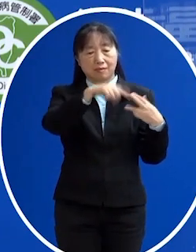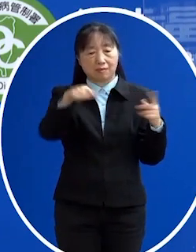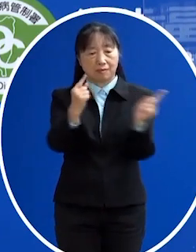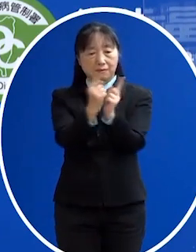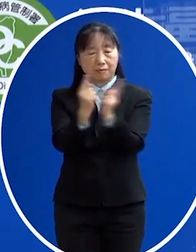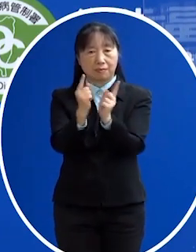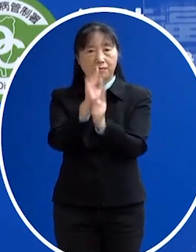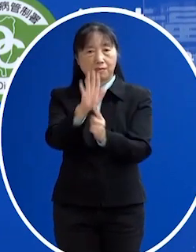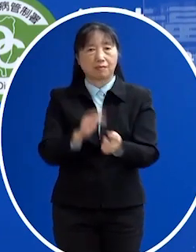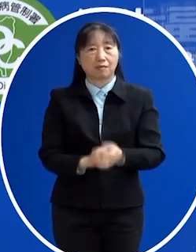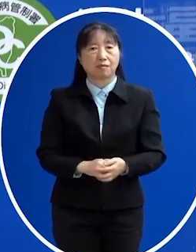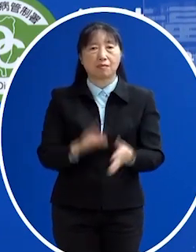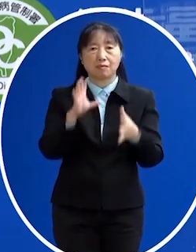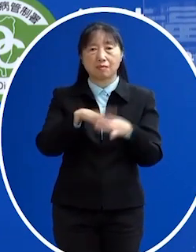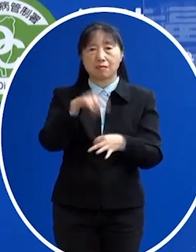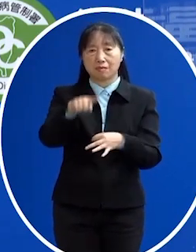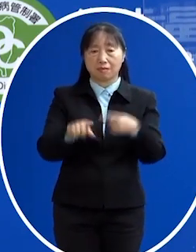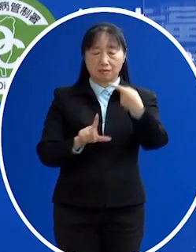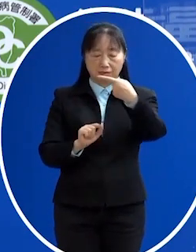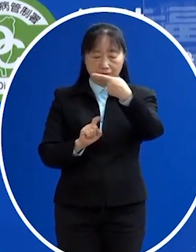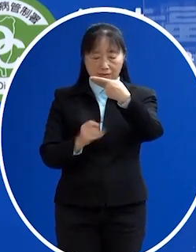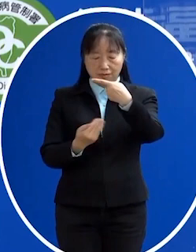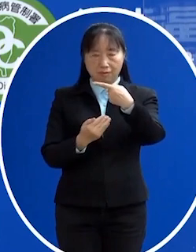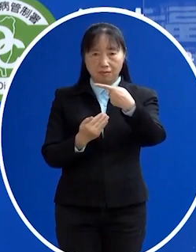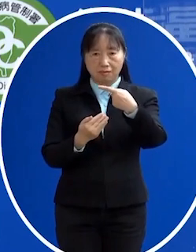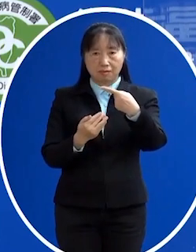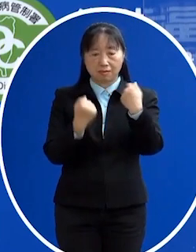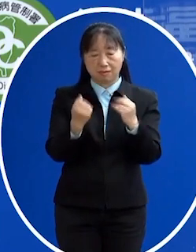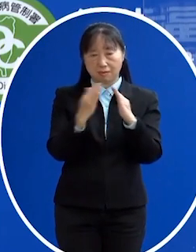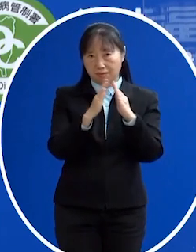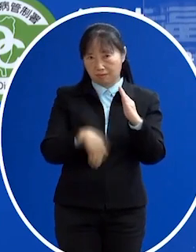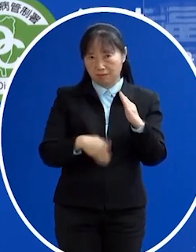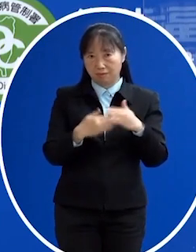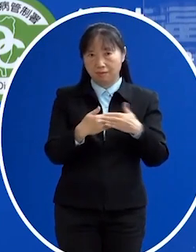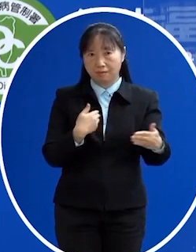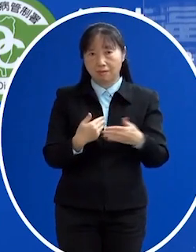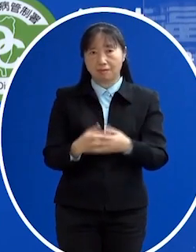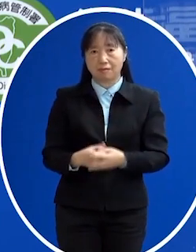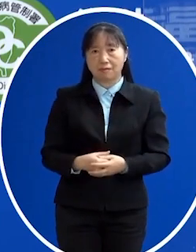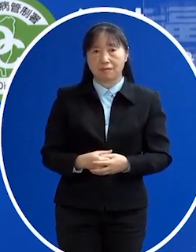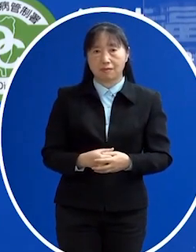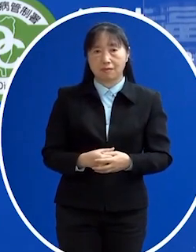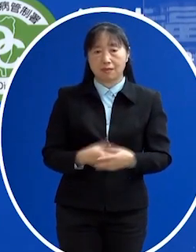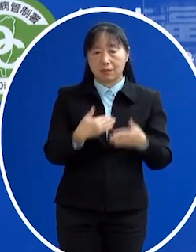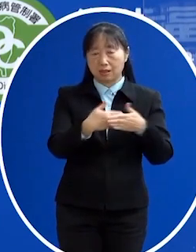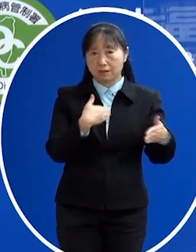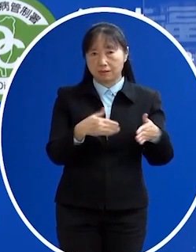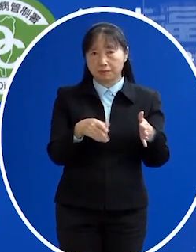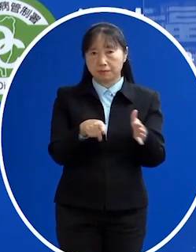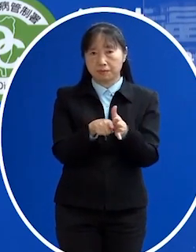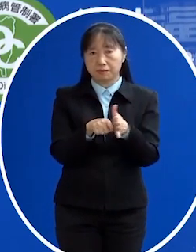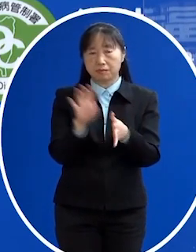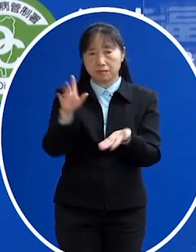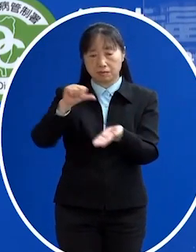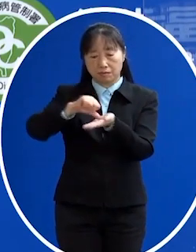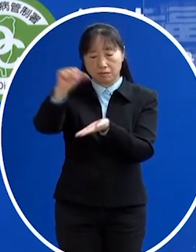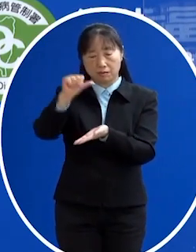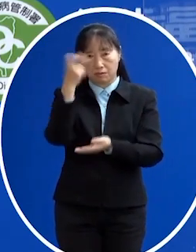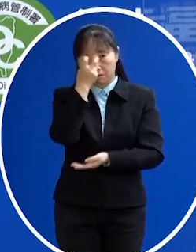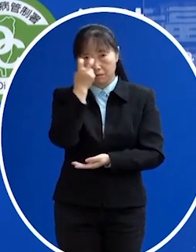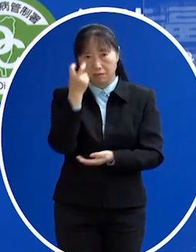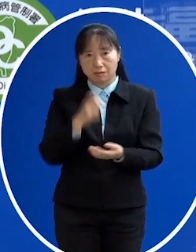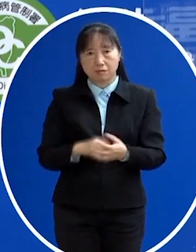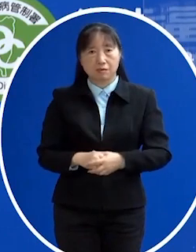者。那自1月19日哈进行居家隔离，那隔离期间曾接受5次的裁